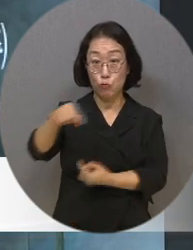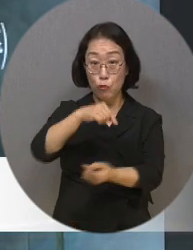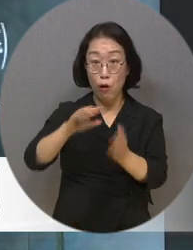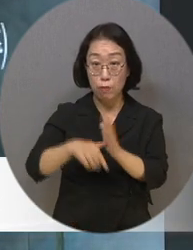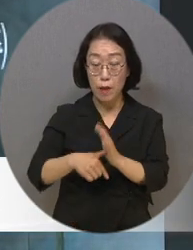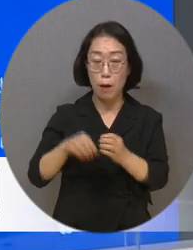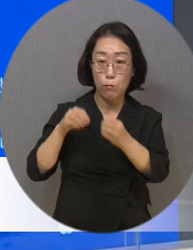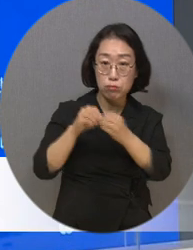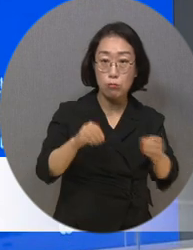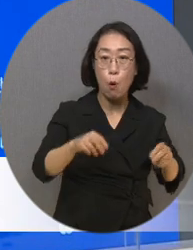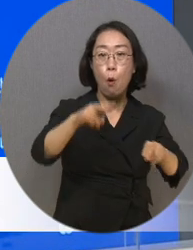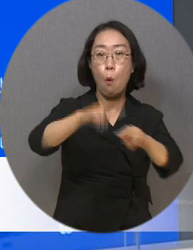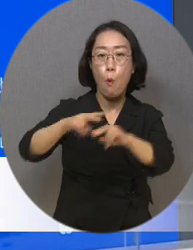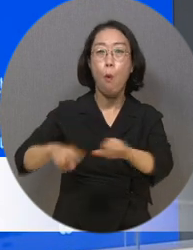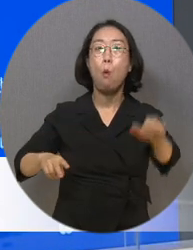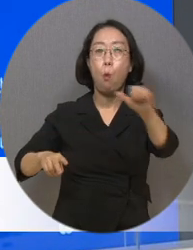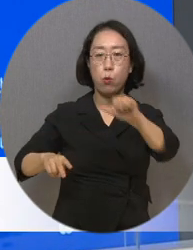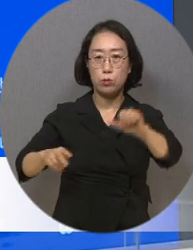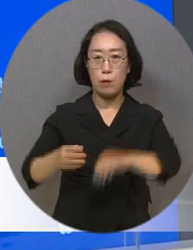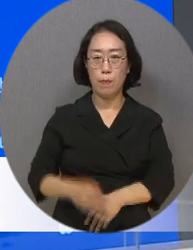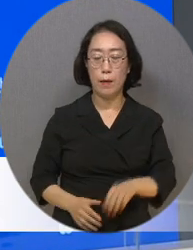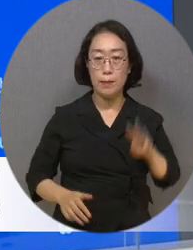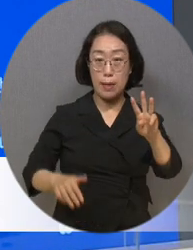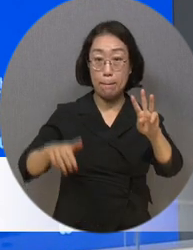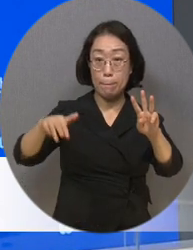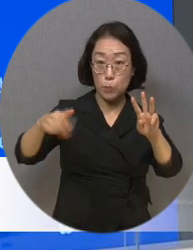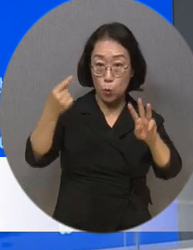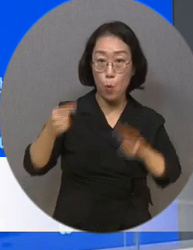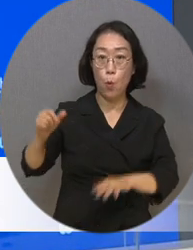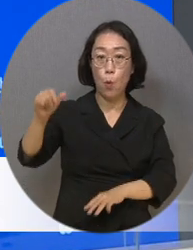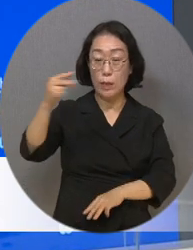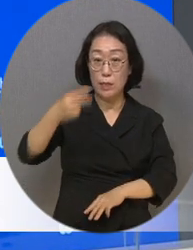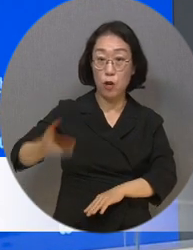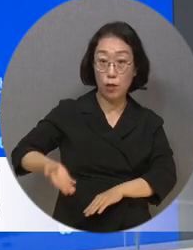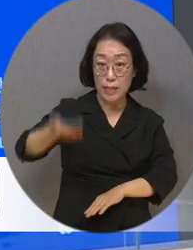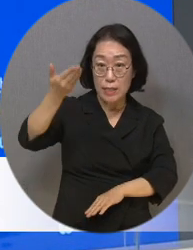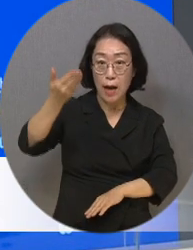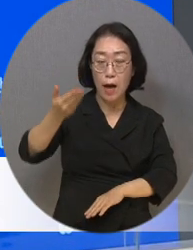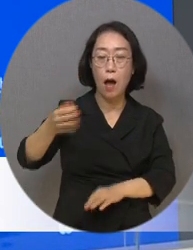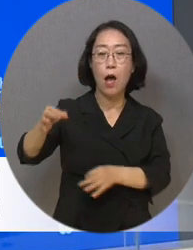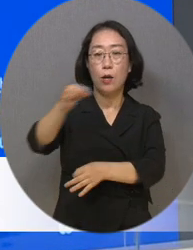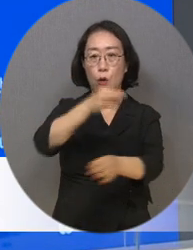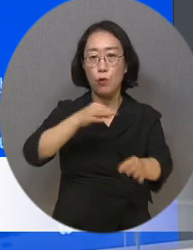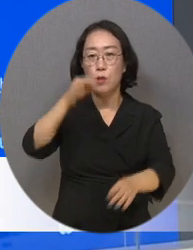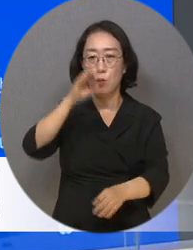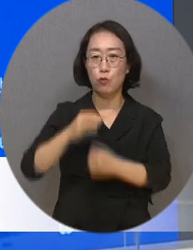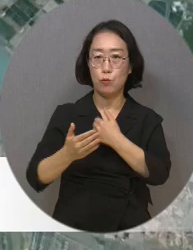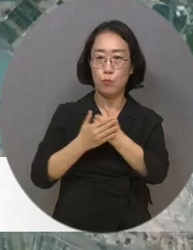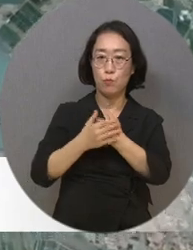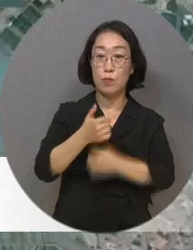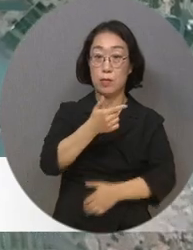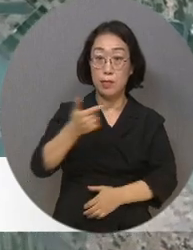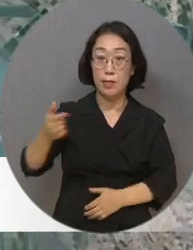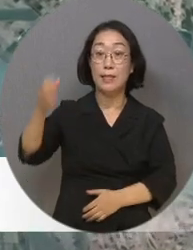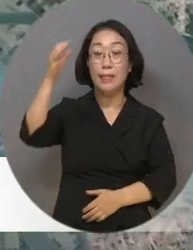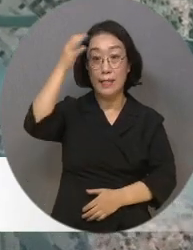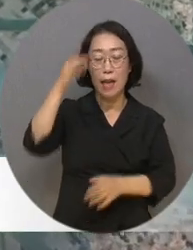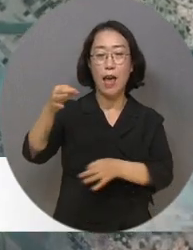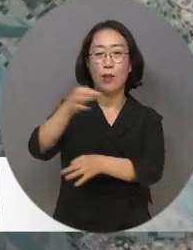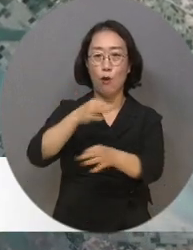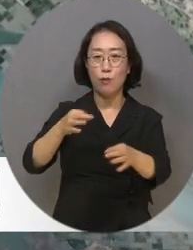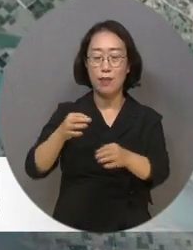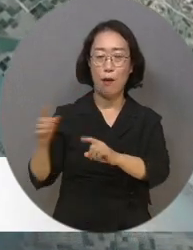직접 고용과 연간 3조 2천억 원 이상의 생산과 부가가치 유발 효과도 예상돼 지역 경제에